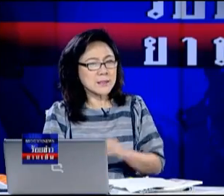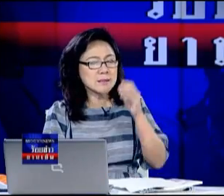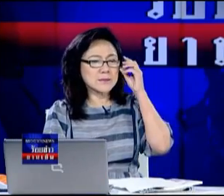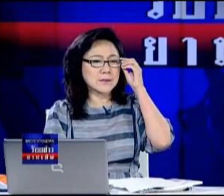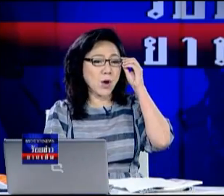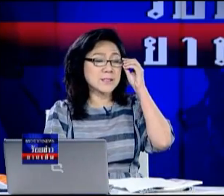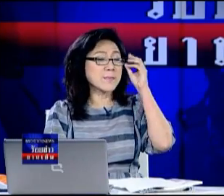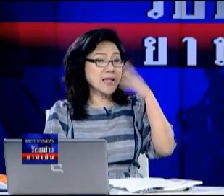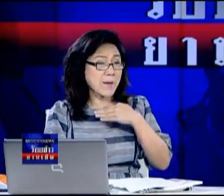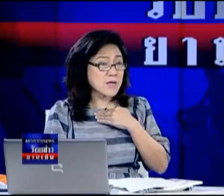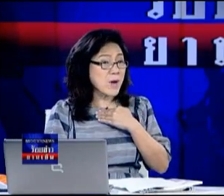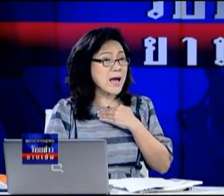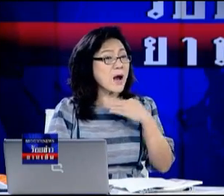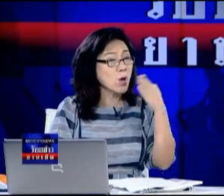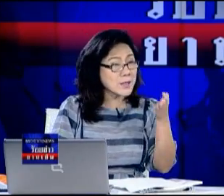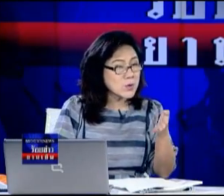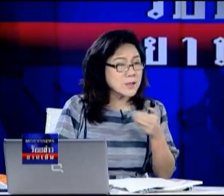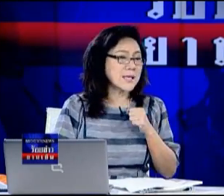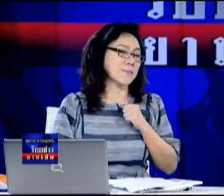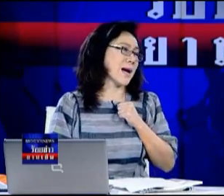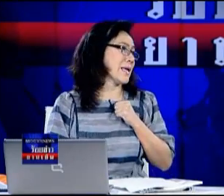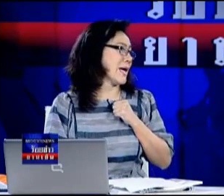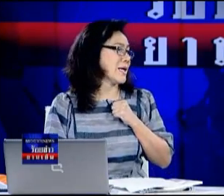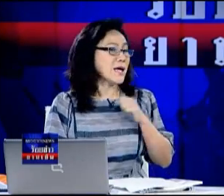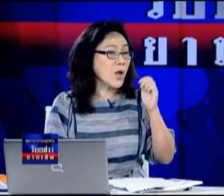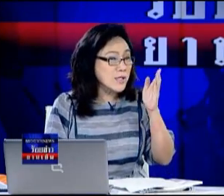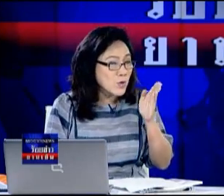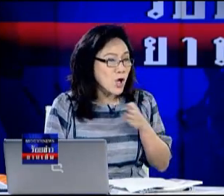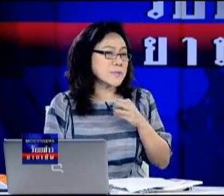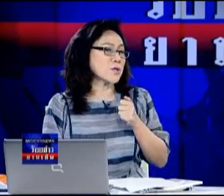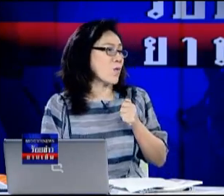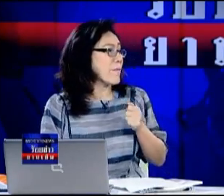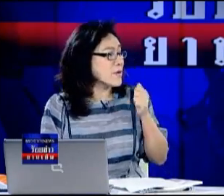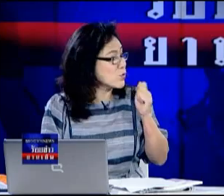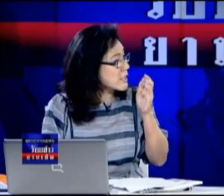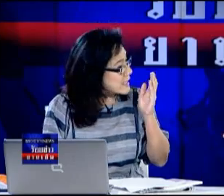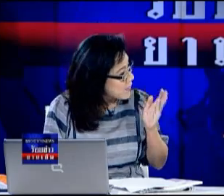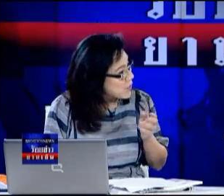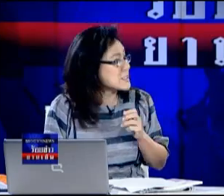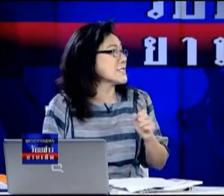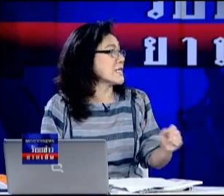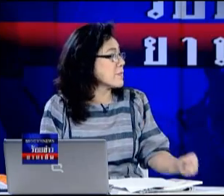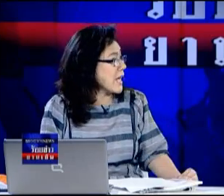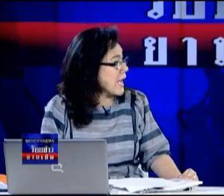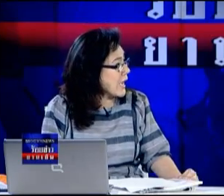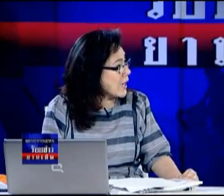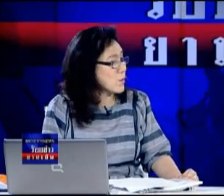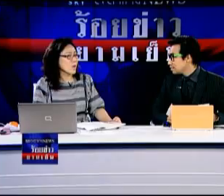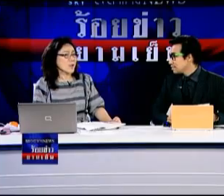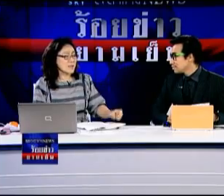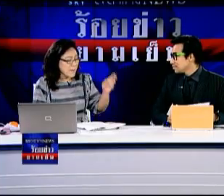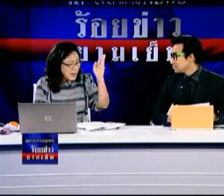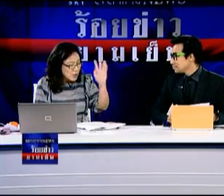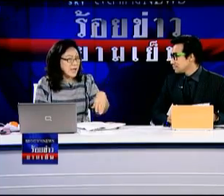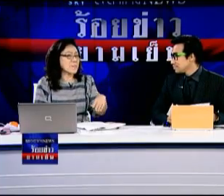คือก่อนที่จะมาถามฉันว่าเอารองนายกได้หรือไม่อ่ะรองนายกตอบฉันก่อนว่าไปอยู่ด้วยกันกับเขาที่ชั้นเจ็ด ไม่เห็นกับเขาเห